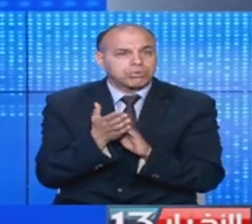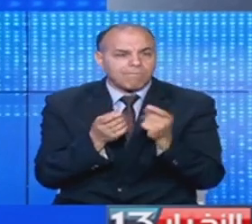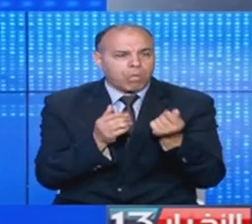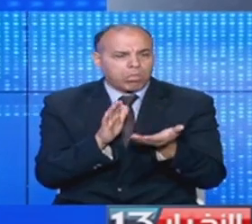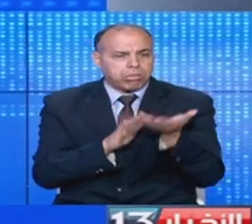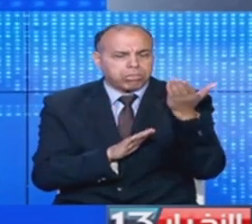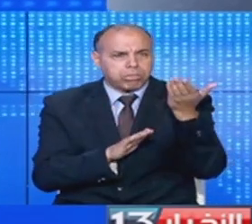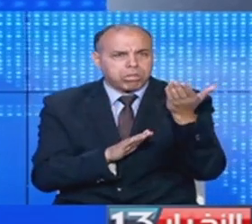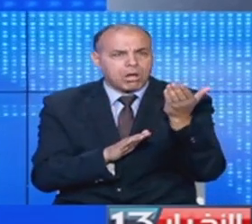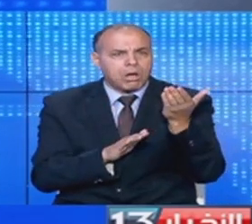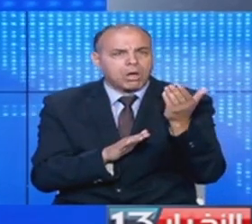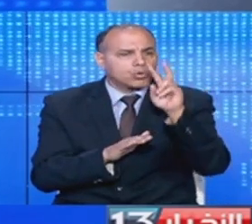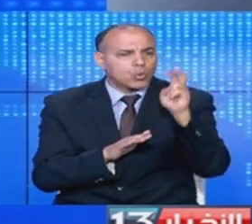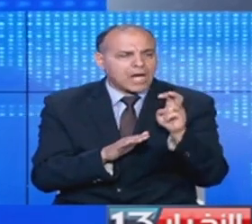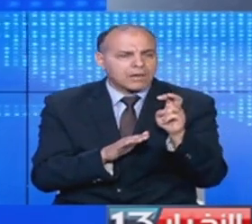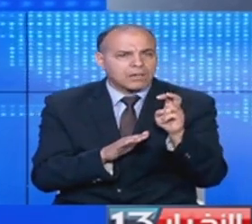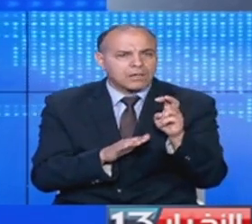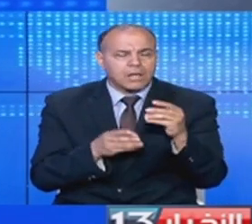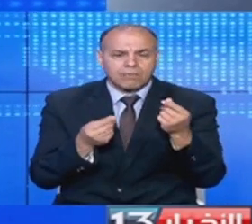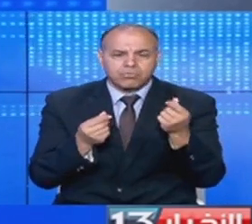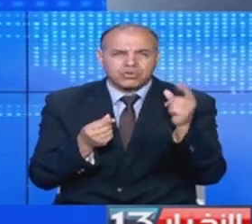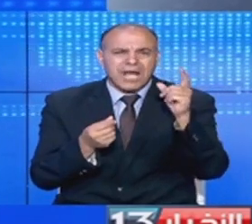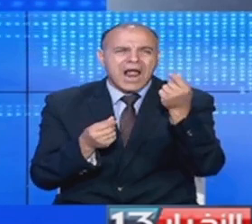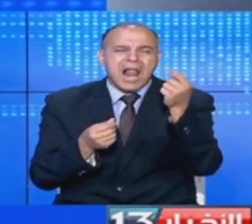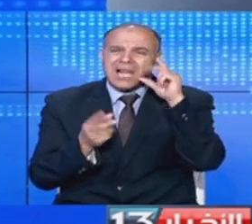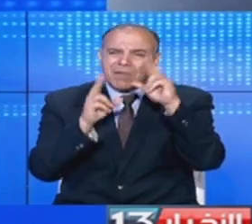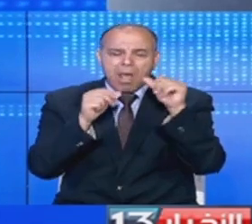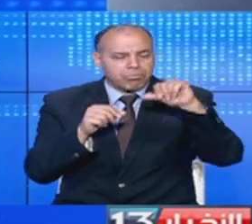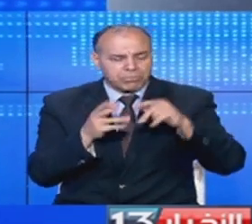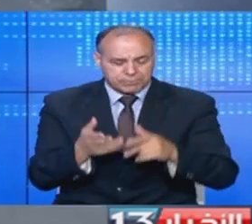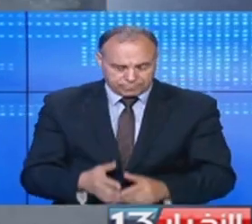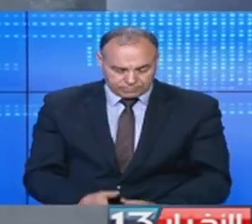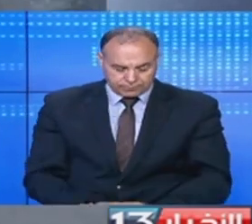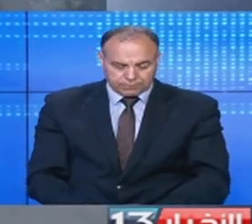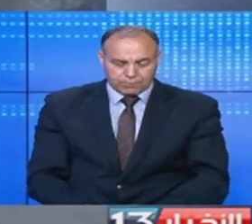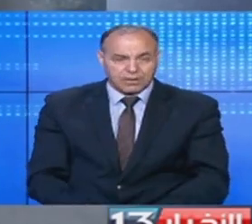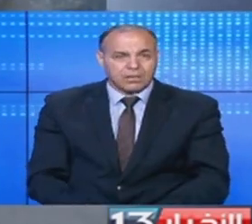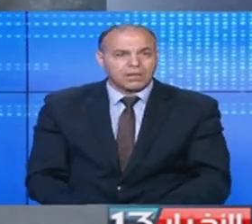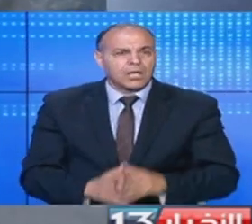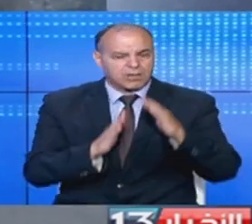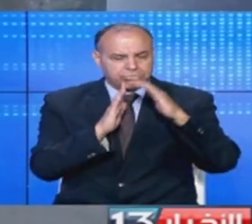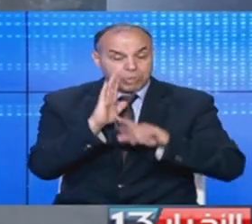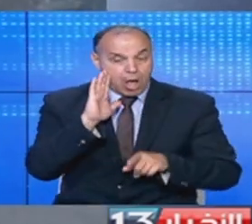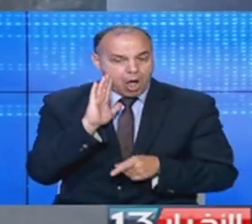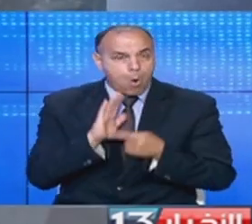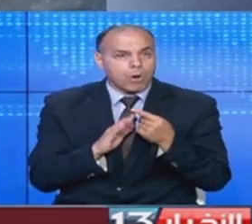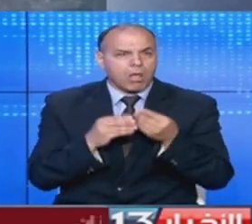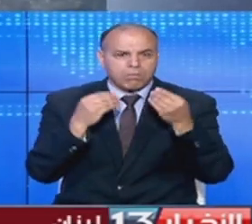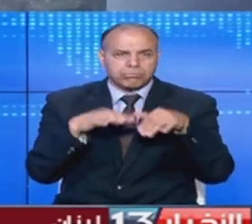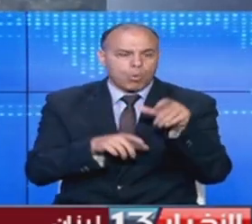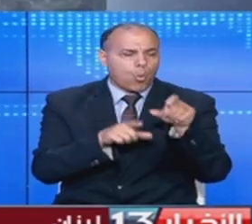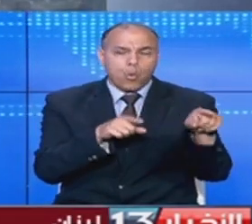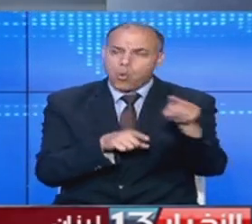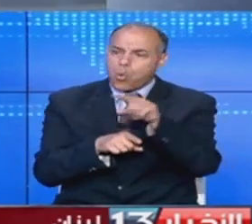الدولار مستويات قياسية وتهاوي قيمة الليرة اللبنانية. بعد انخفاض غير مسبوق وتدهور